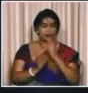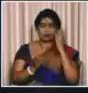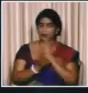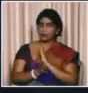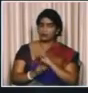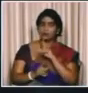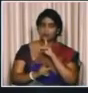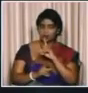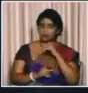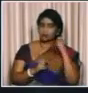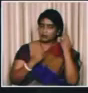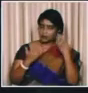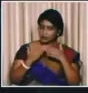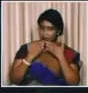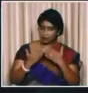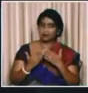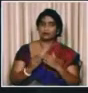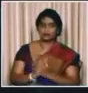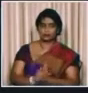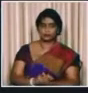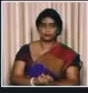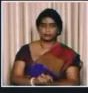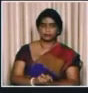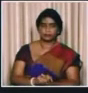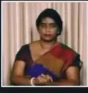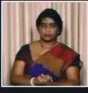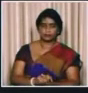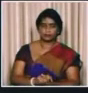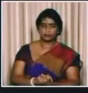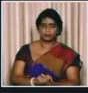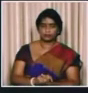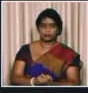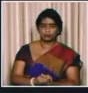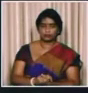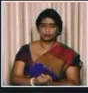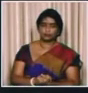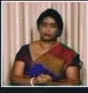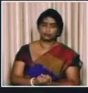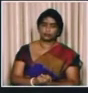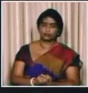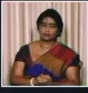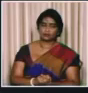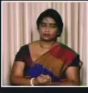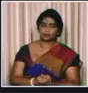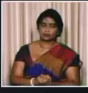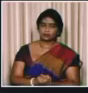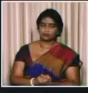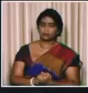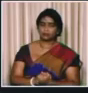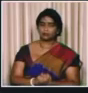එපා බාධා කරන්න එපා කියලා ඉල්ලමින් මම නතර වෙන බොමි සුභී ගර්මන්තුතුමනි Thank you honorable garu sanjeev